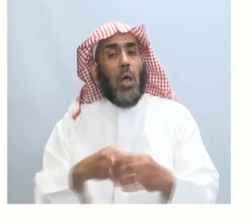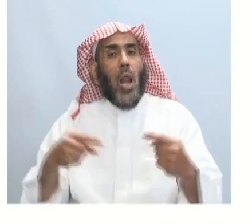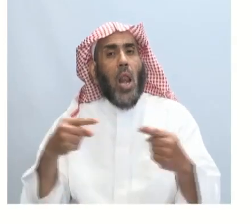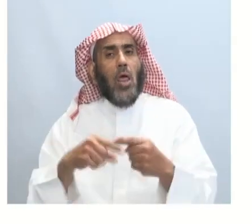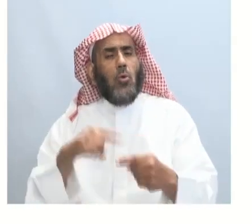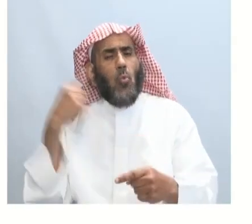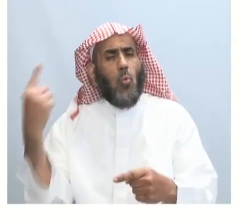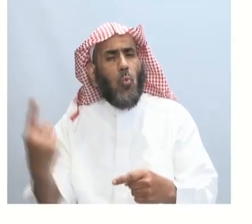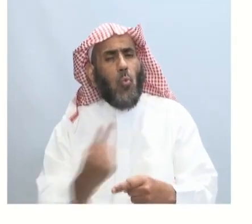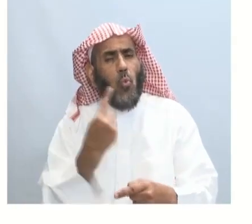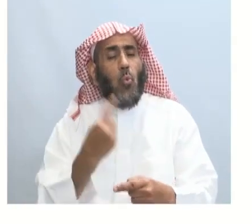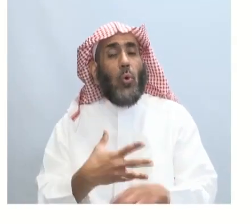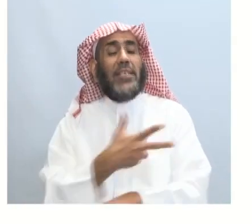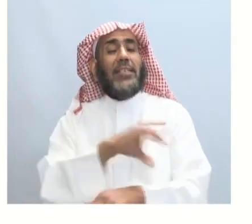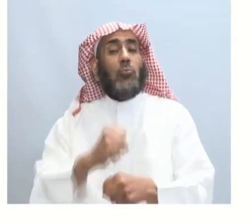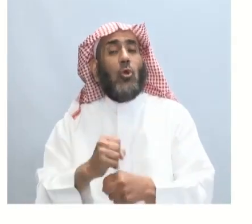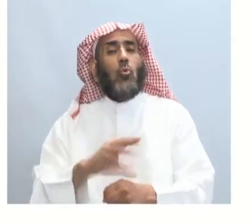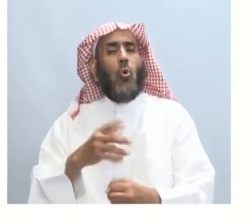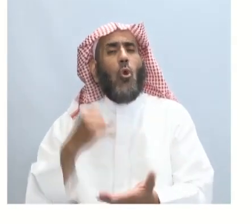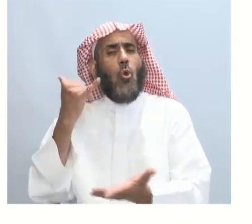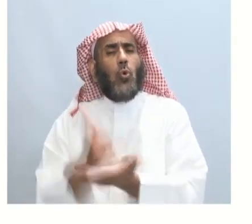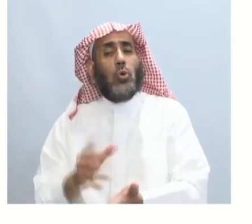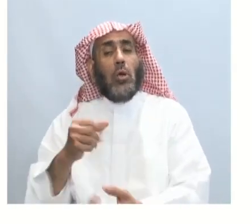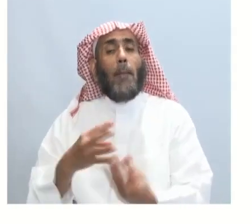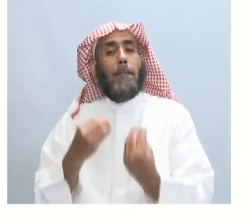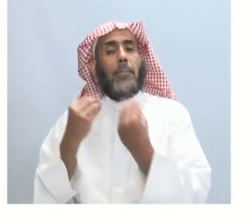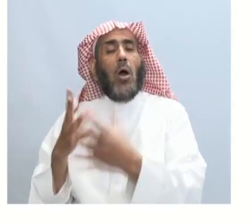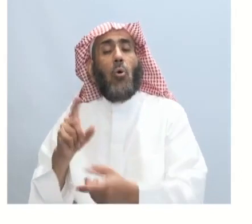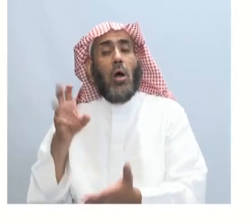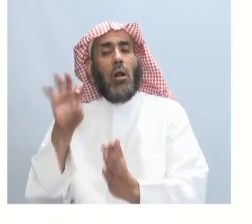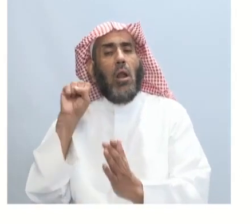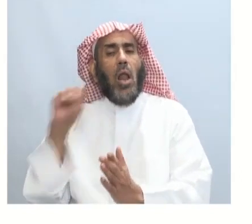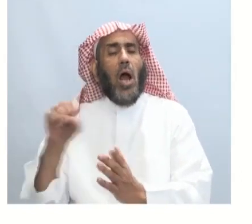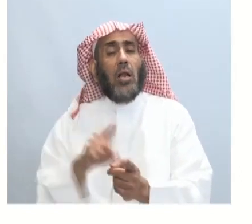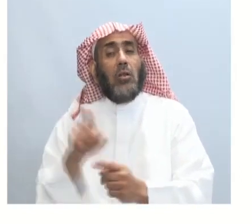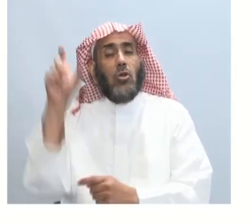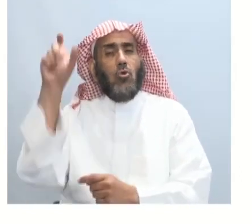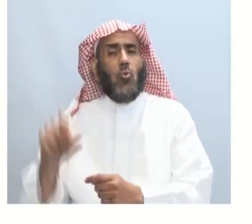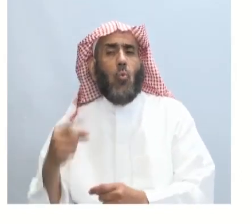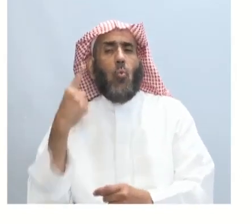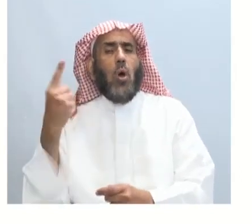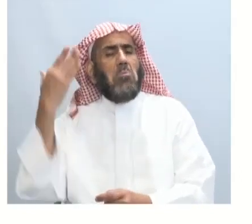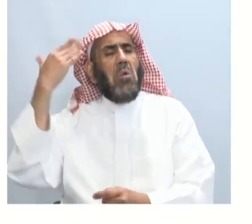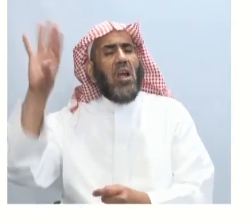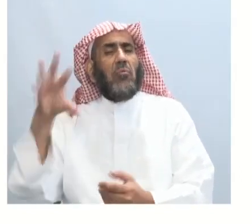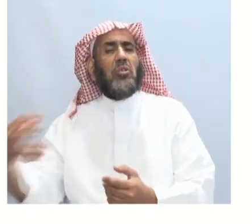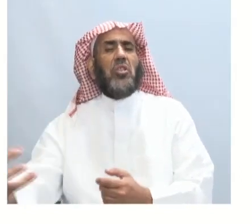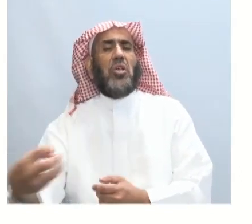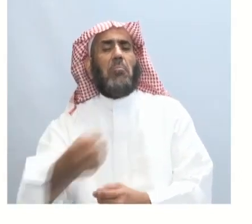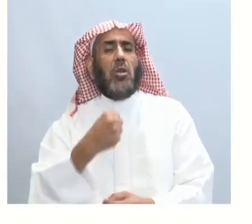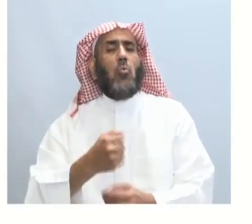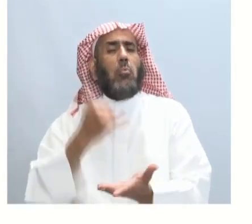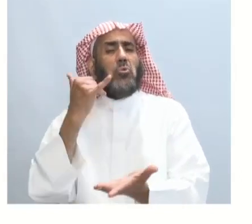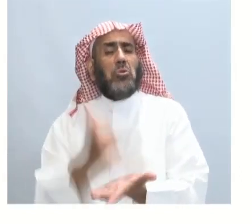تدور وتعتمد عليه كل السلطات التي يمنحها الحق لصالحه بحيث يكون لوحده الاستئثار به